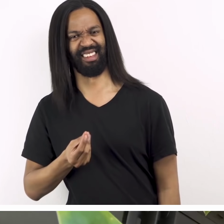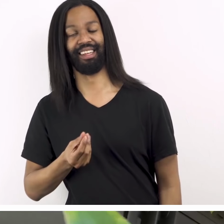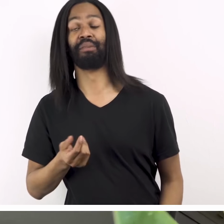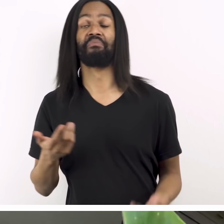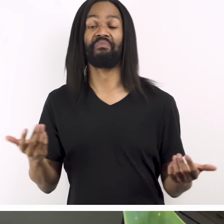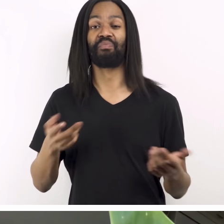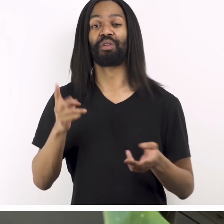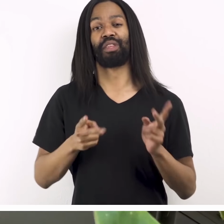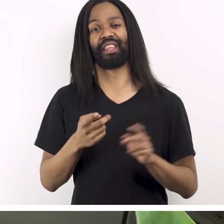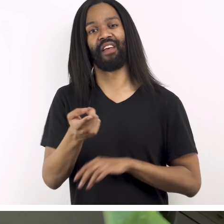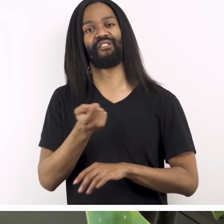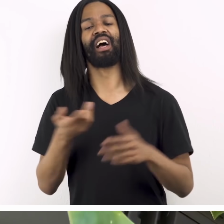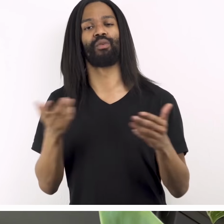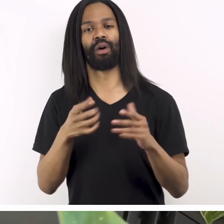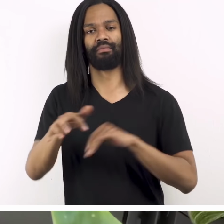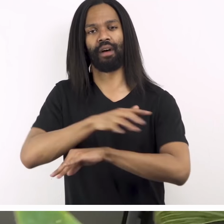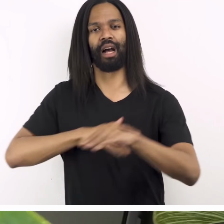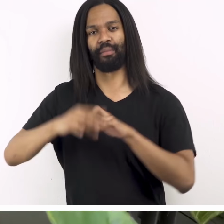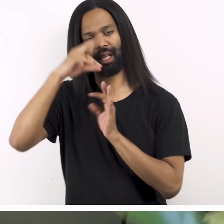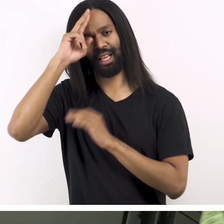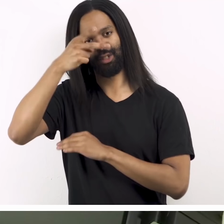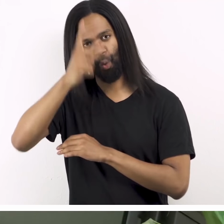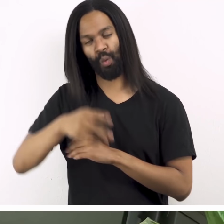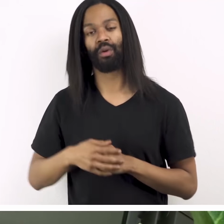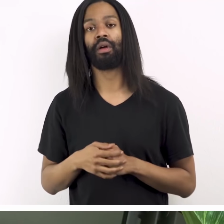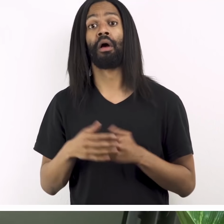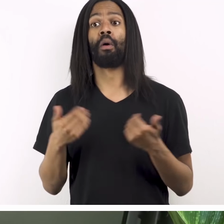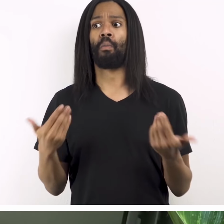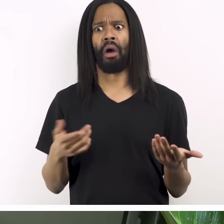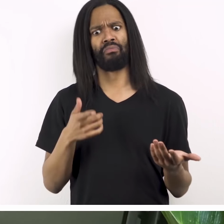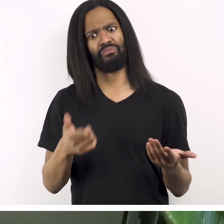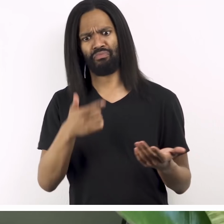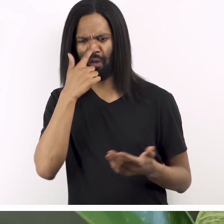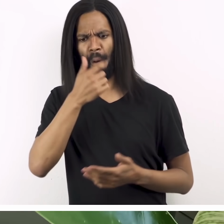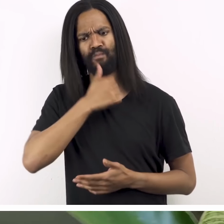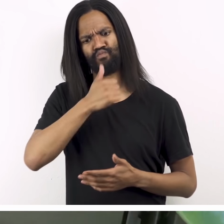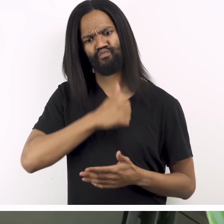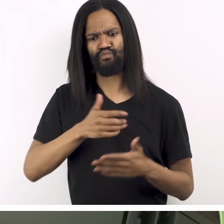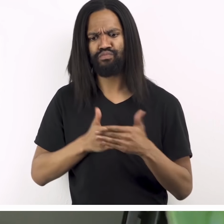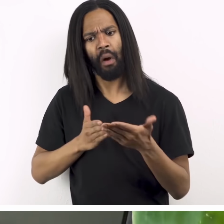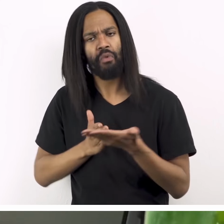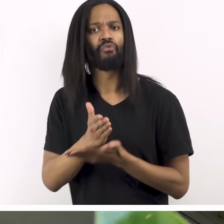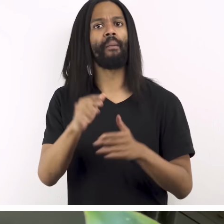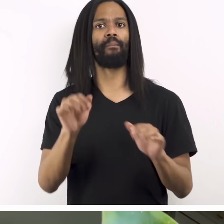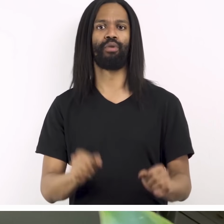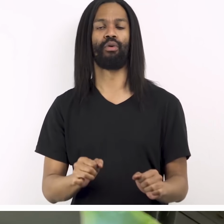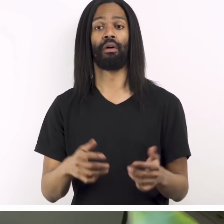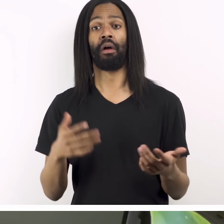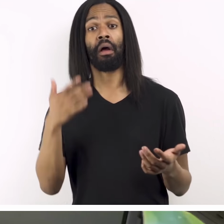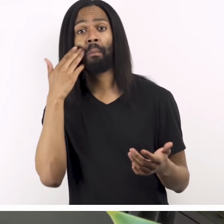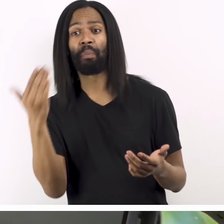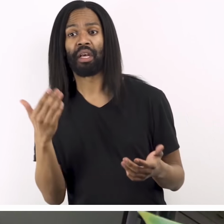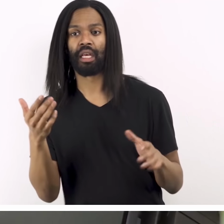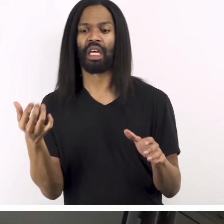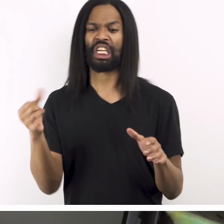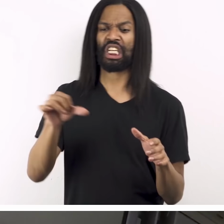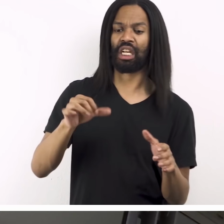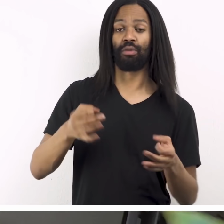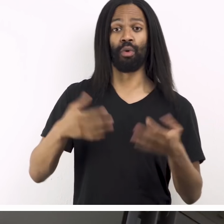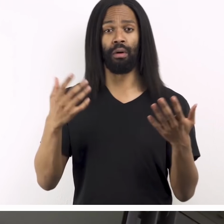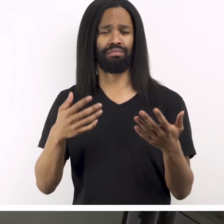voilà, parfois lié à l'acclimatation et tout ça. Mais c'est une plante qui est assez résiliente et qui supporte très bien les excès d'arrosage, qui